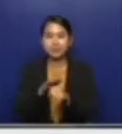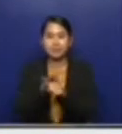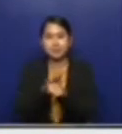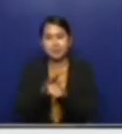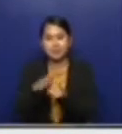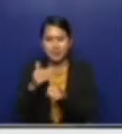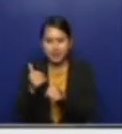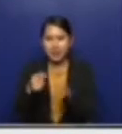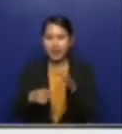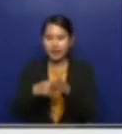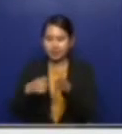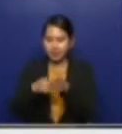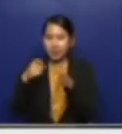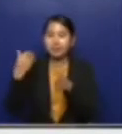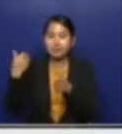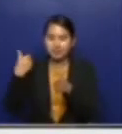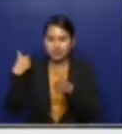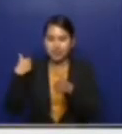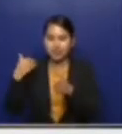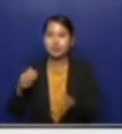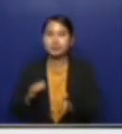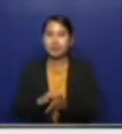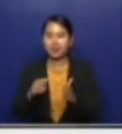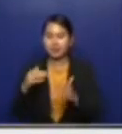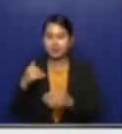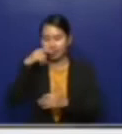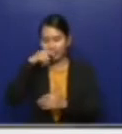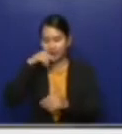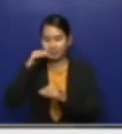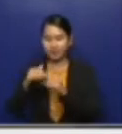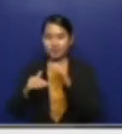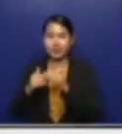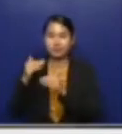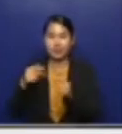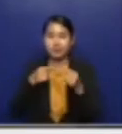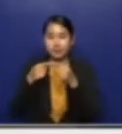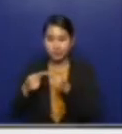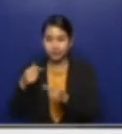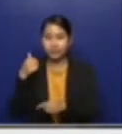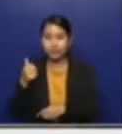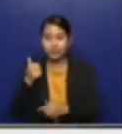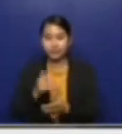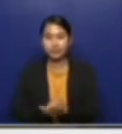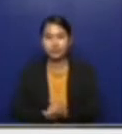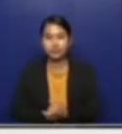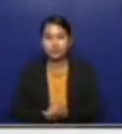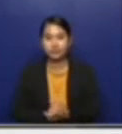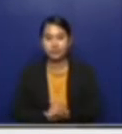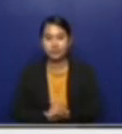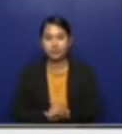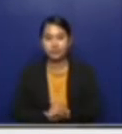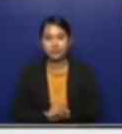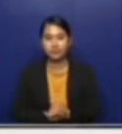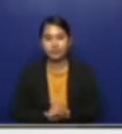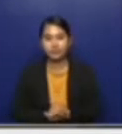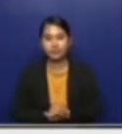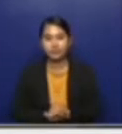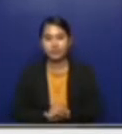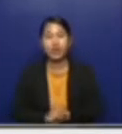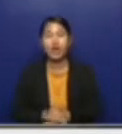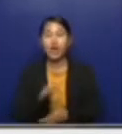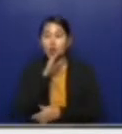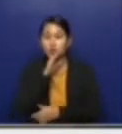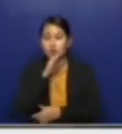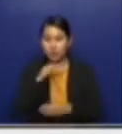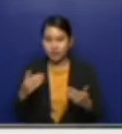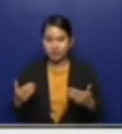มีเหตุมีผลประเทศจะไปได้ประเทศจะไปได้ถ้าเปลี่ยนแปลง